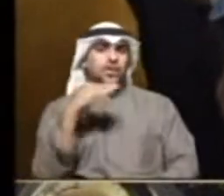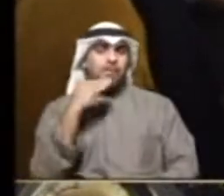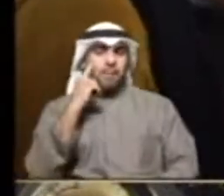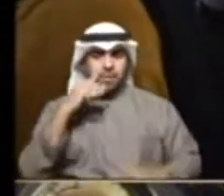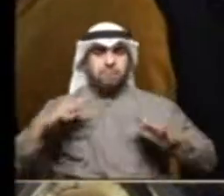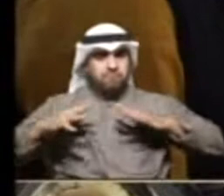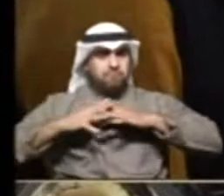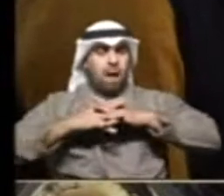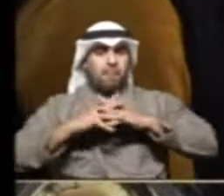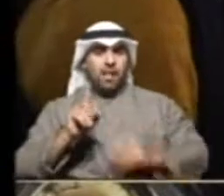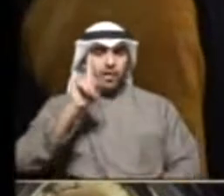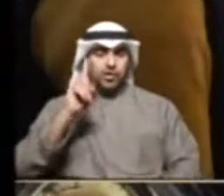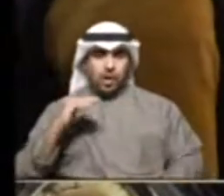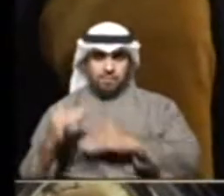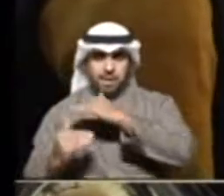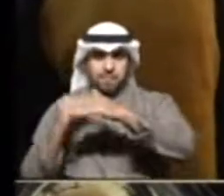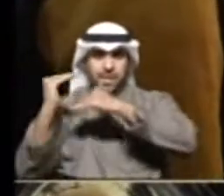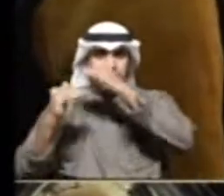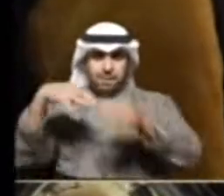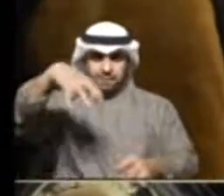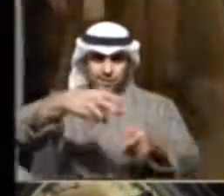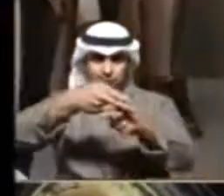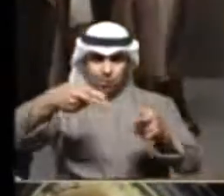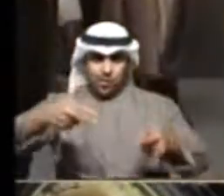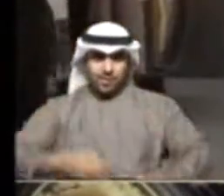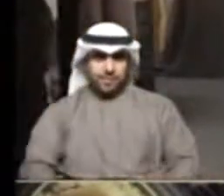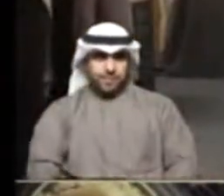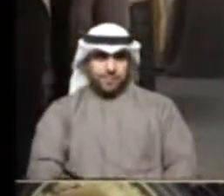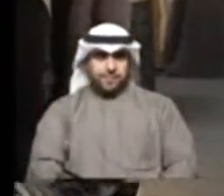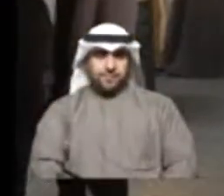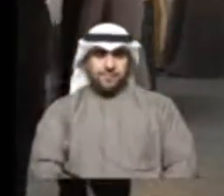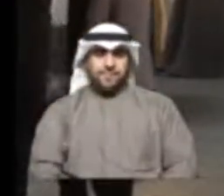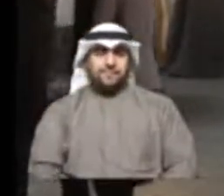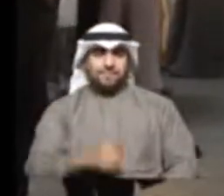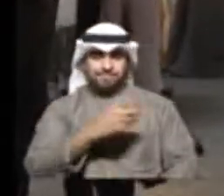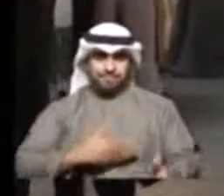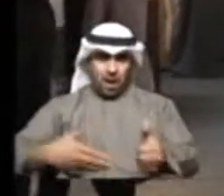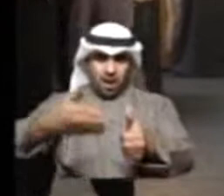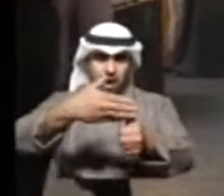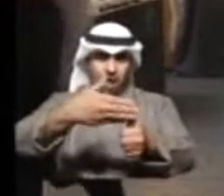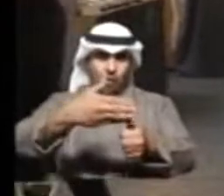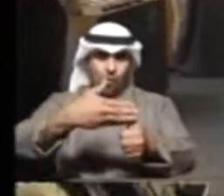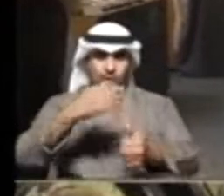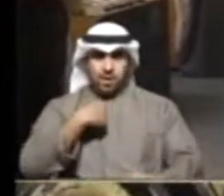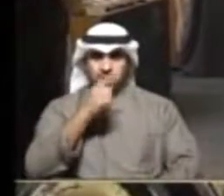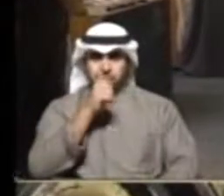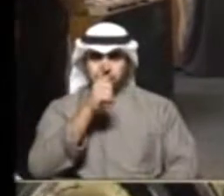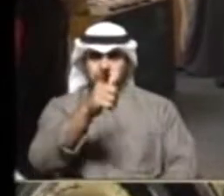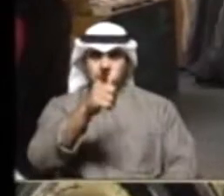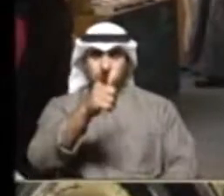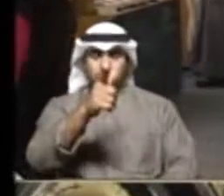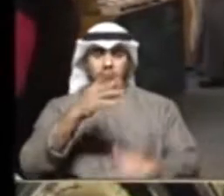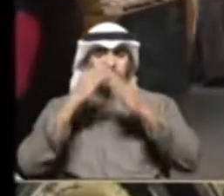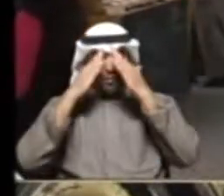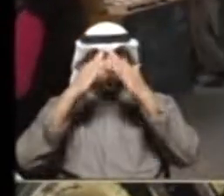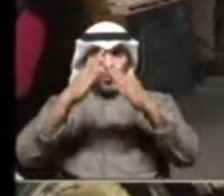إشراكهم في خطة التنمية الشاملة للبلاد. أول شيء أرفع تحية وتقدير وشكر